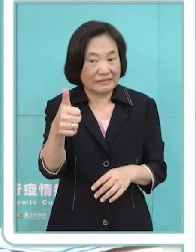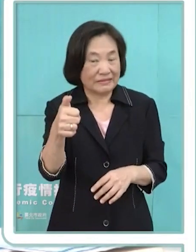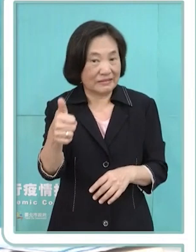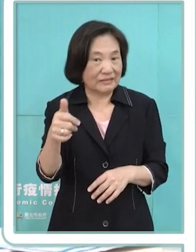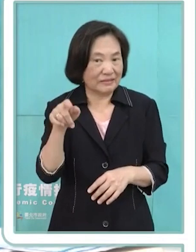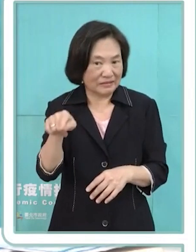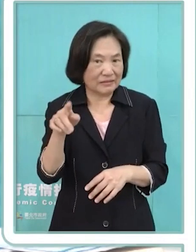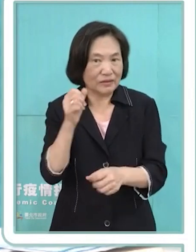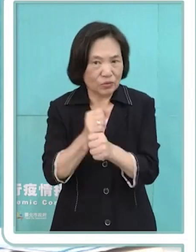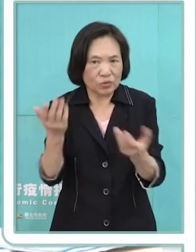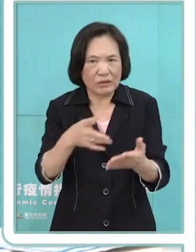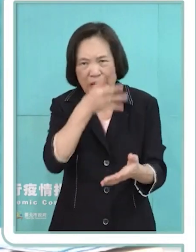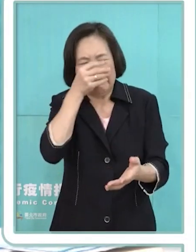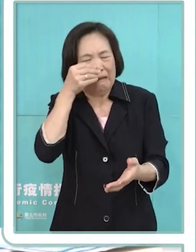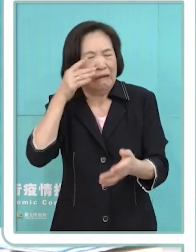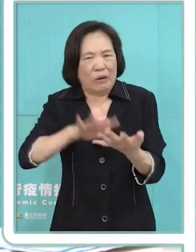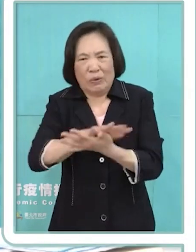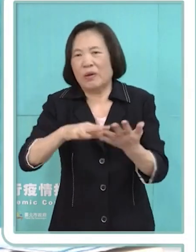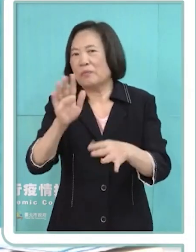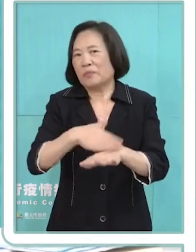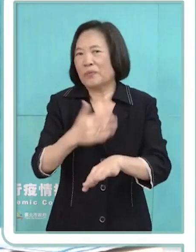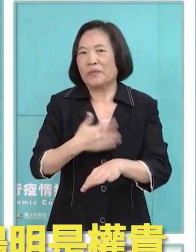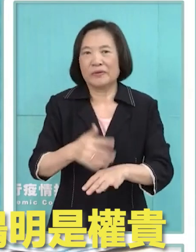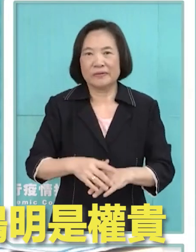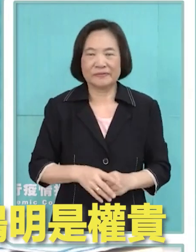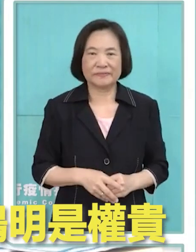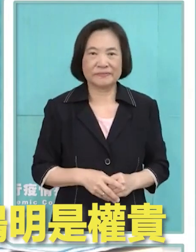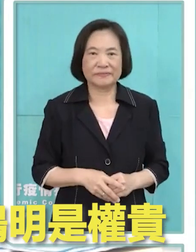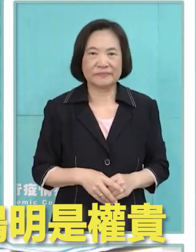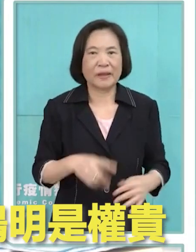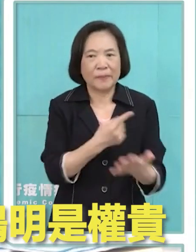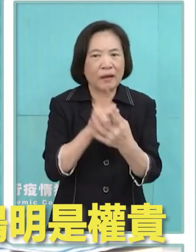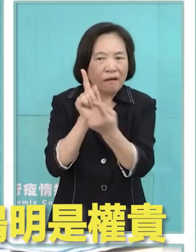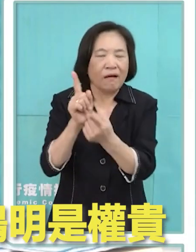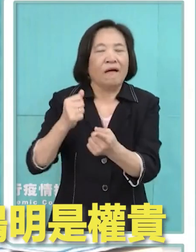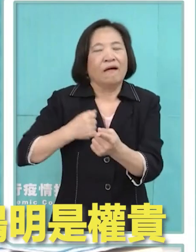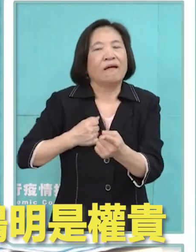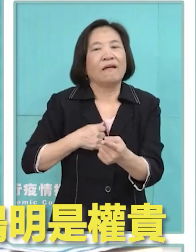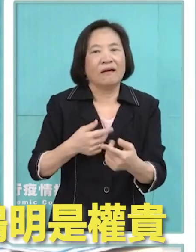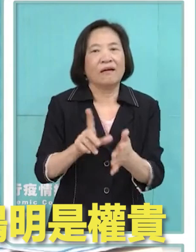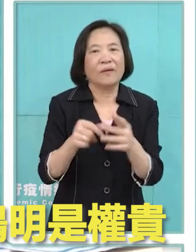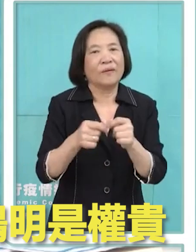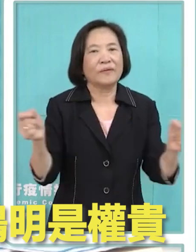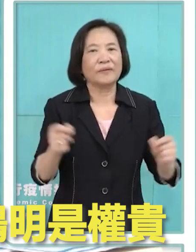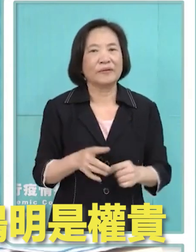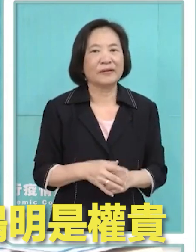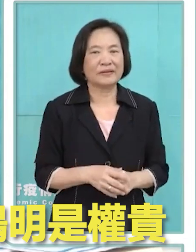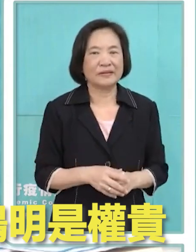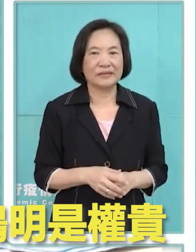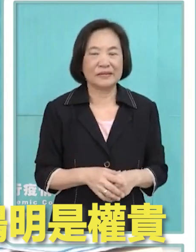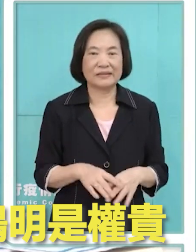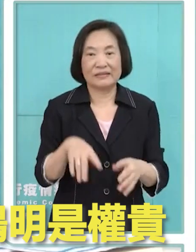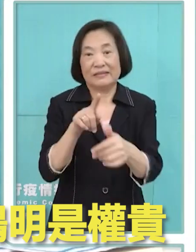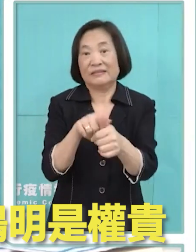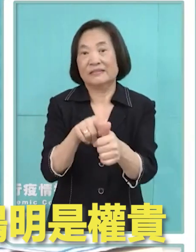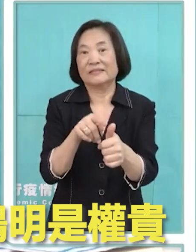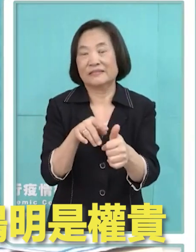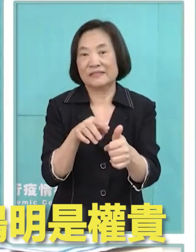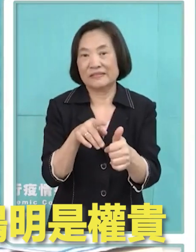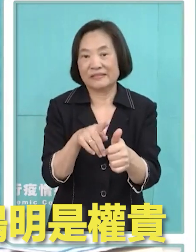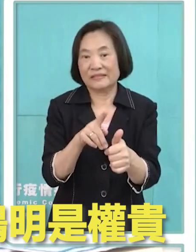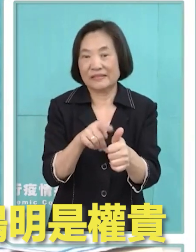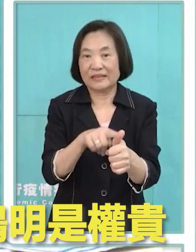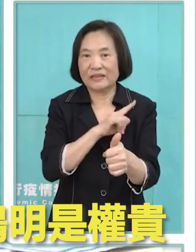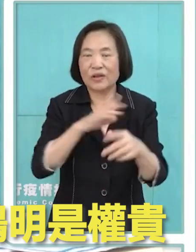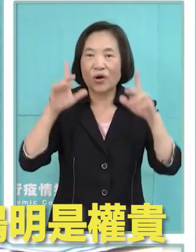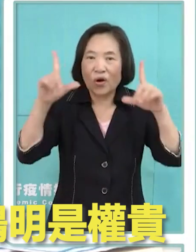做事不会太乱七八糟的，这哦，大家认识这么久，所以他说是这样的哦，他自